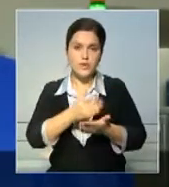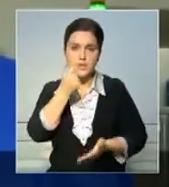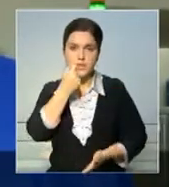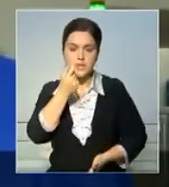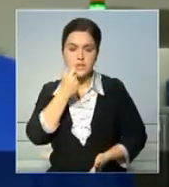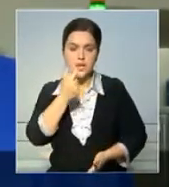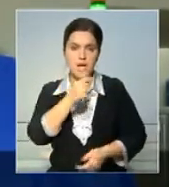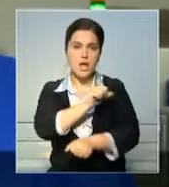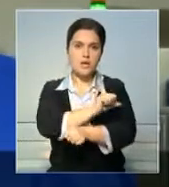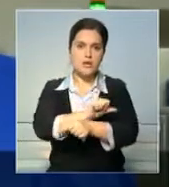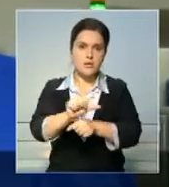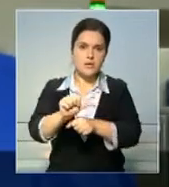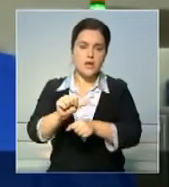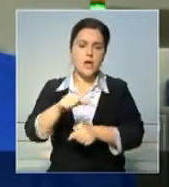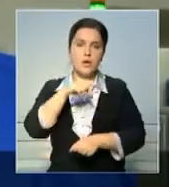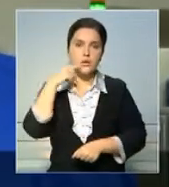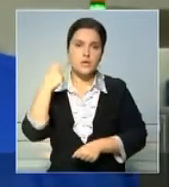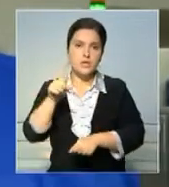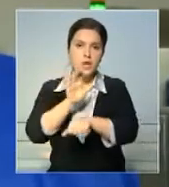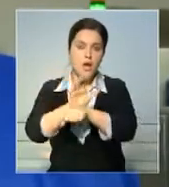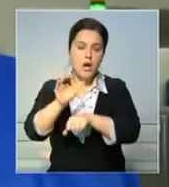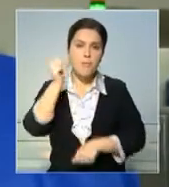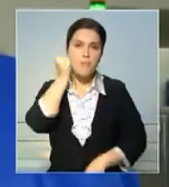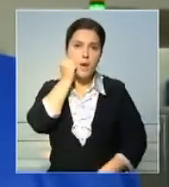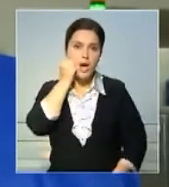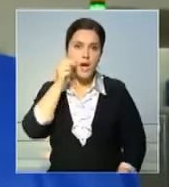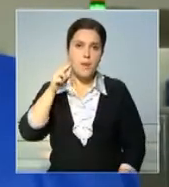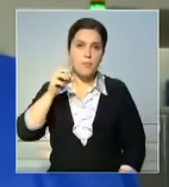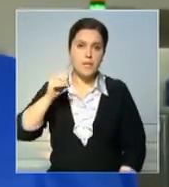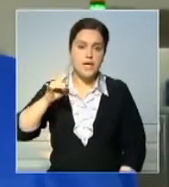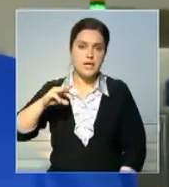основном это города Пермь, Москва, Тамбов.